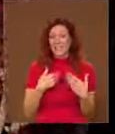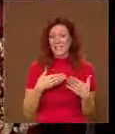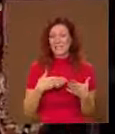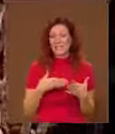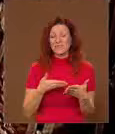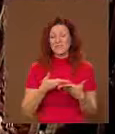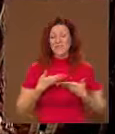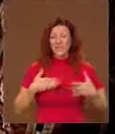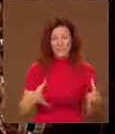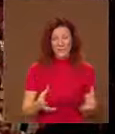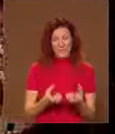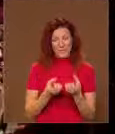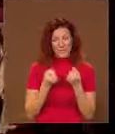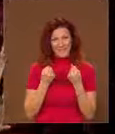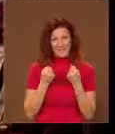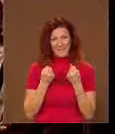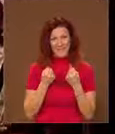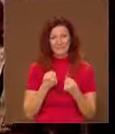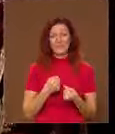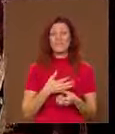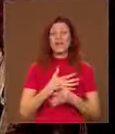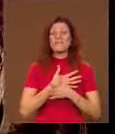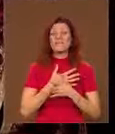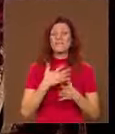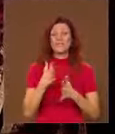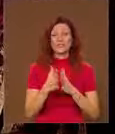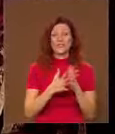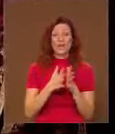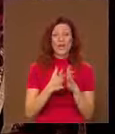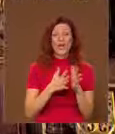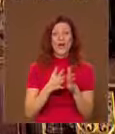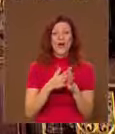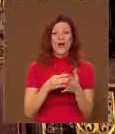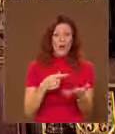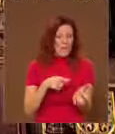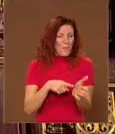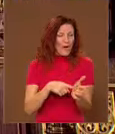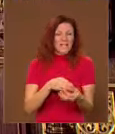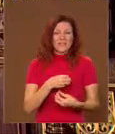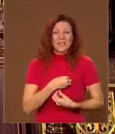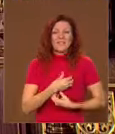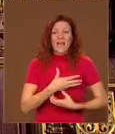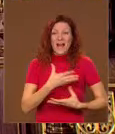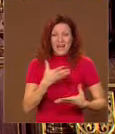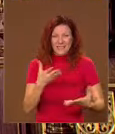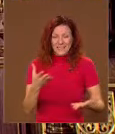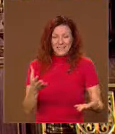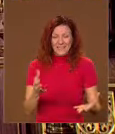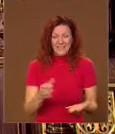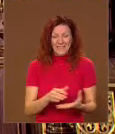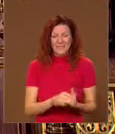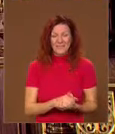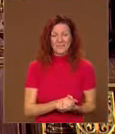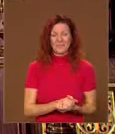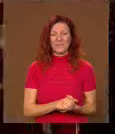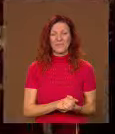Тези песнопения църквата изразява своята вяра за предвечното слово, което заради нас, човечеството и нашето